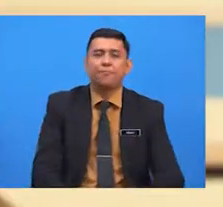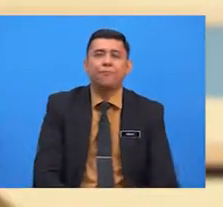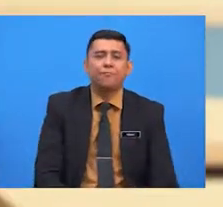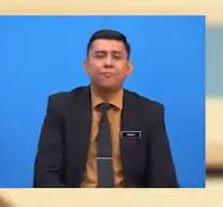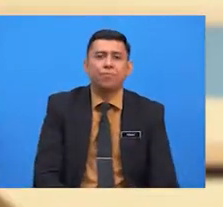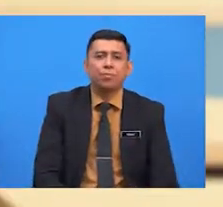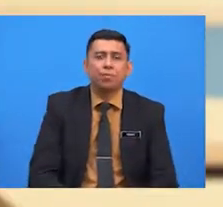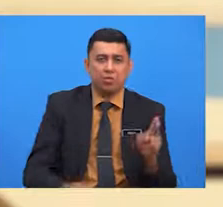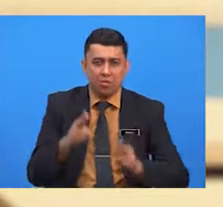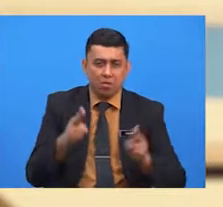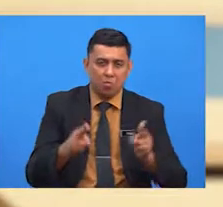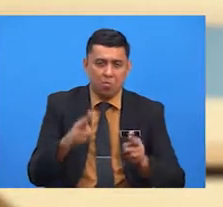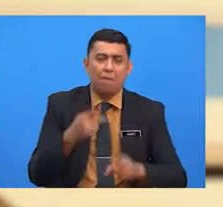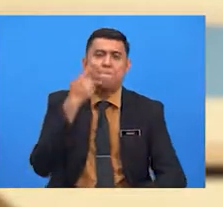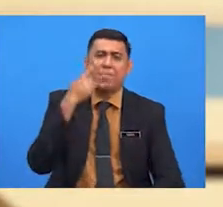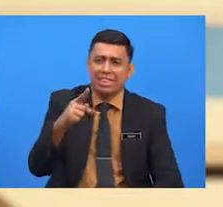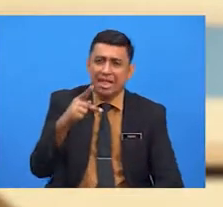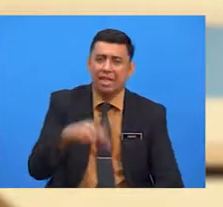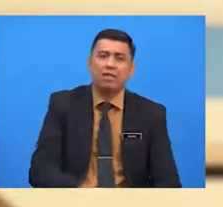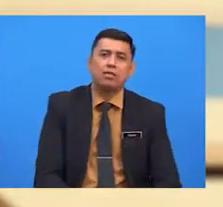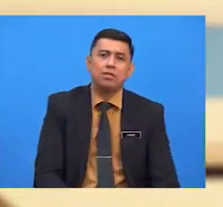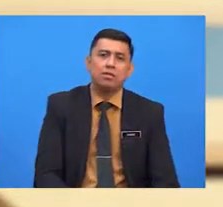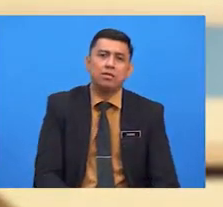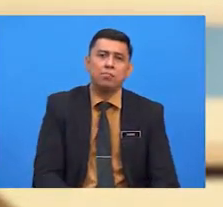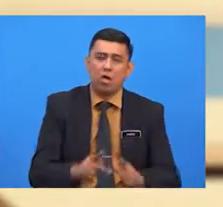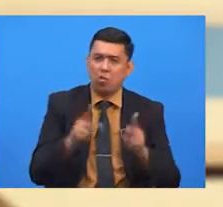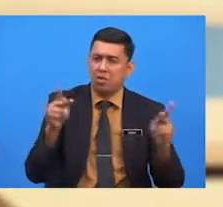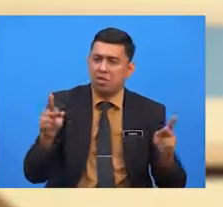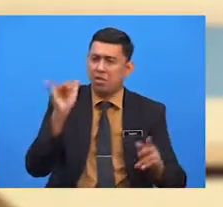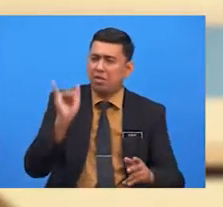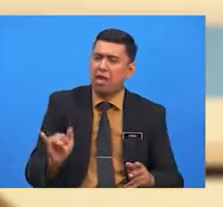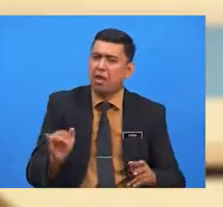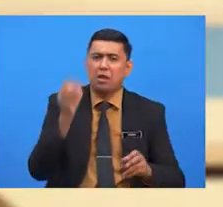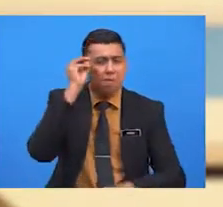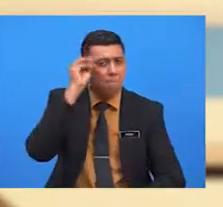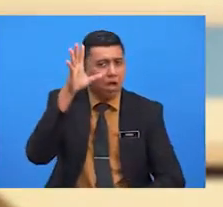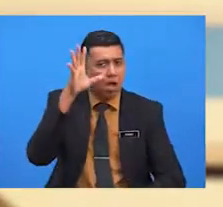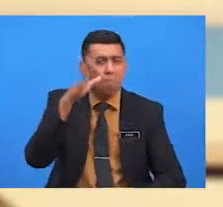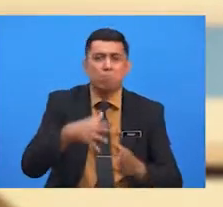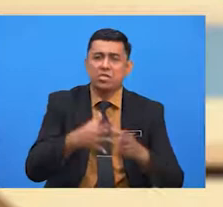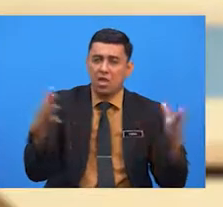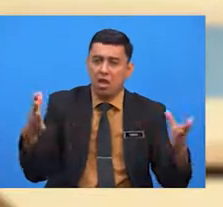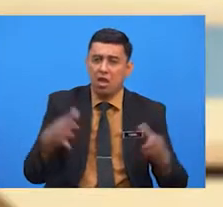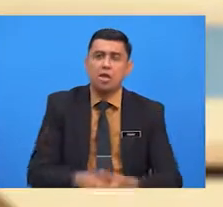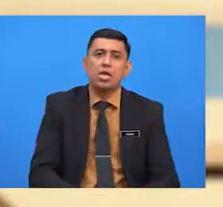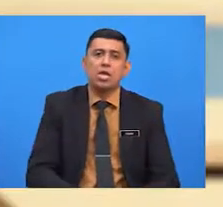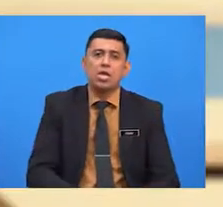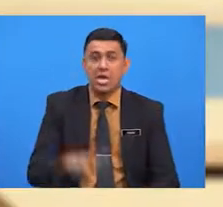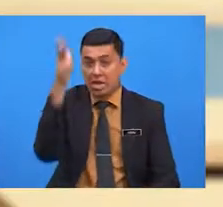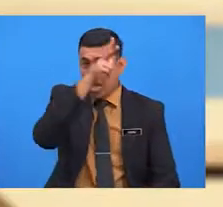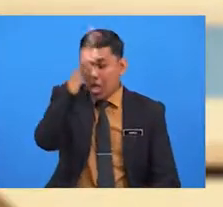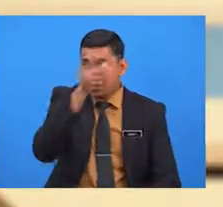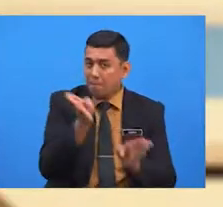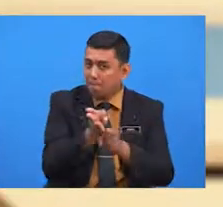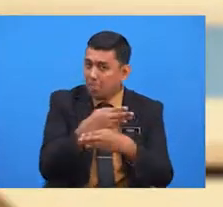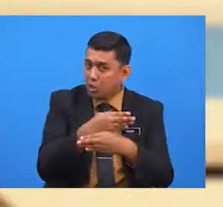Bagi menguruskan pemerintahan, kota yang berkembang pesat, kerajaan telah dibentuk.